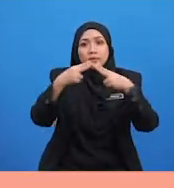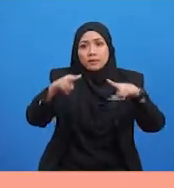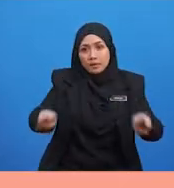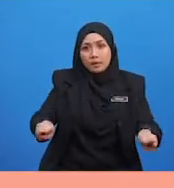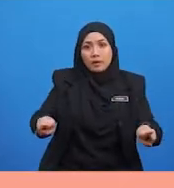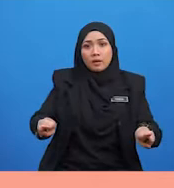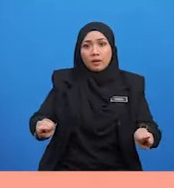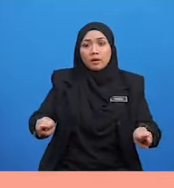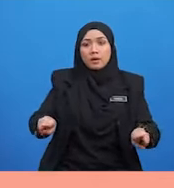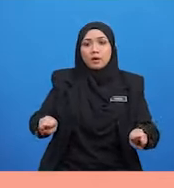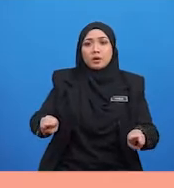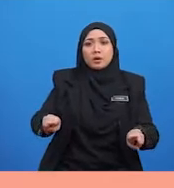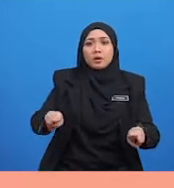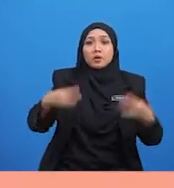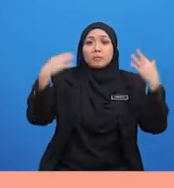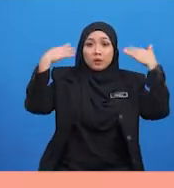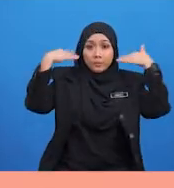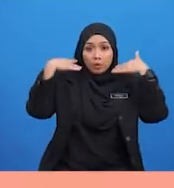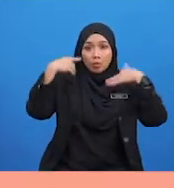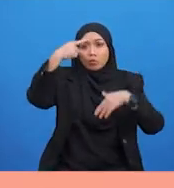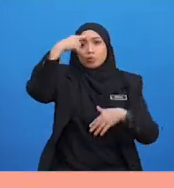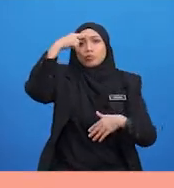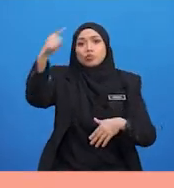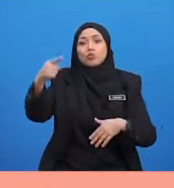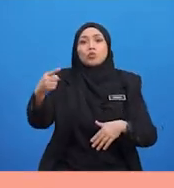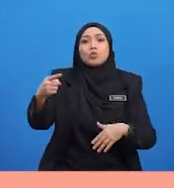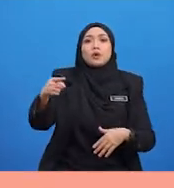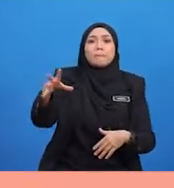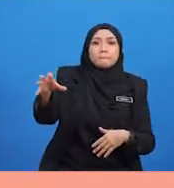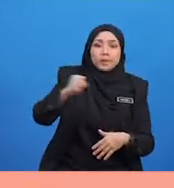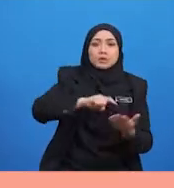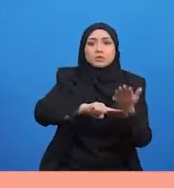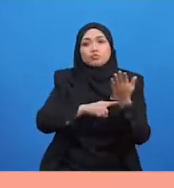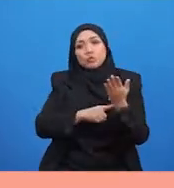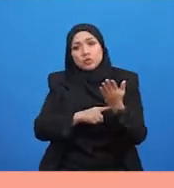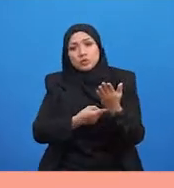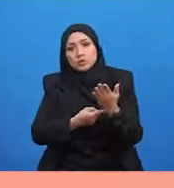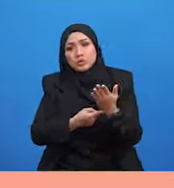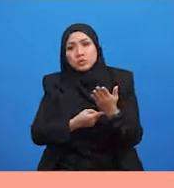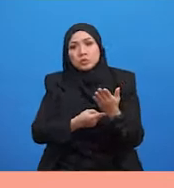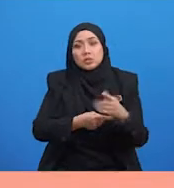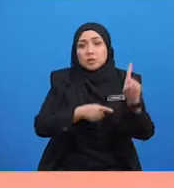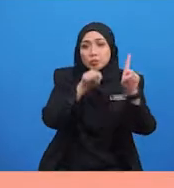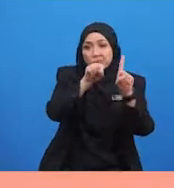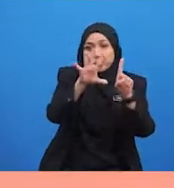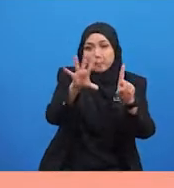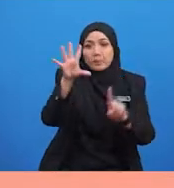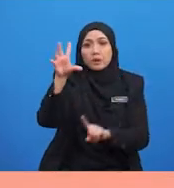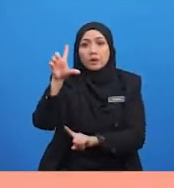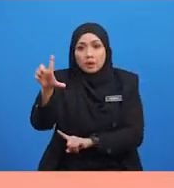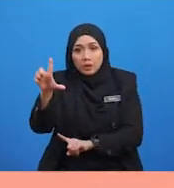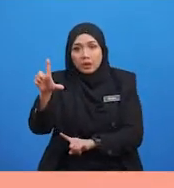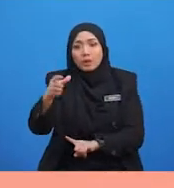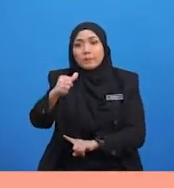peluh untuk mengembalikan sepenuhnya bendalir dalam tubuh 1.5 liter minuman